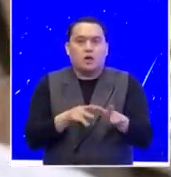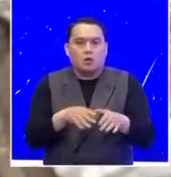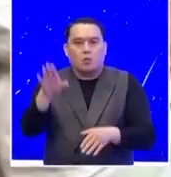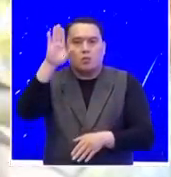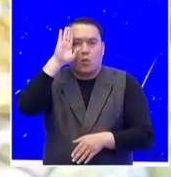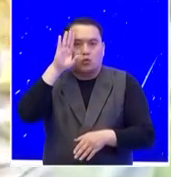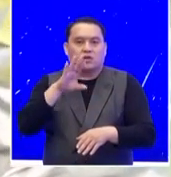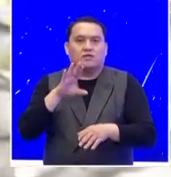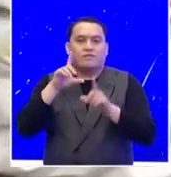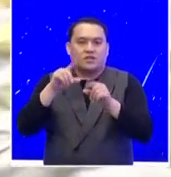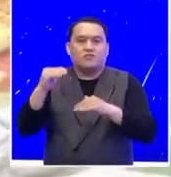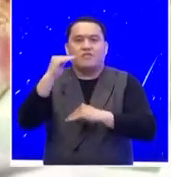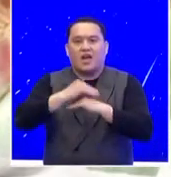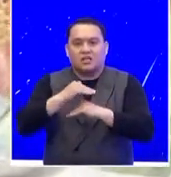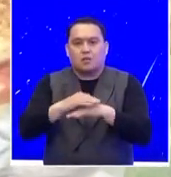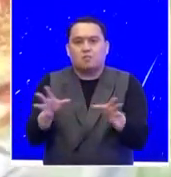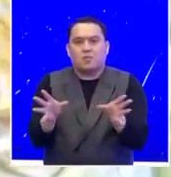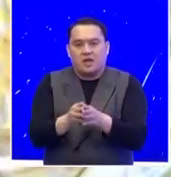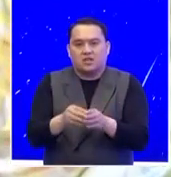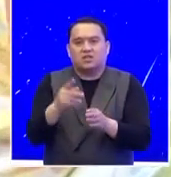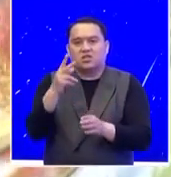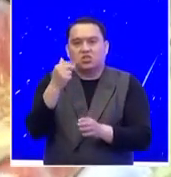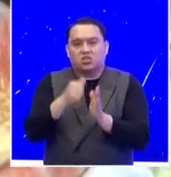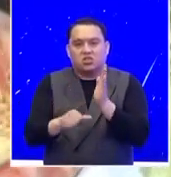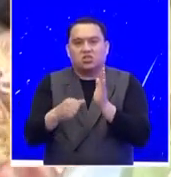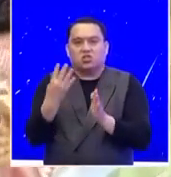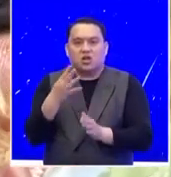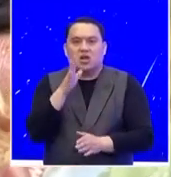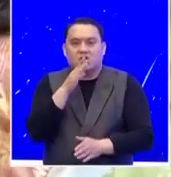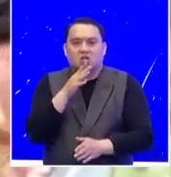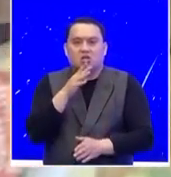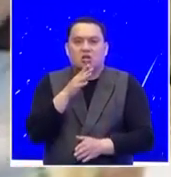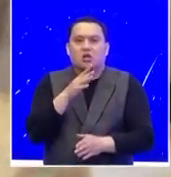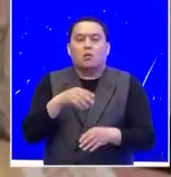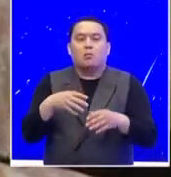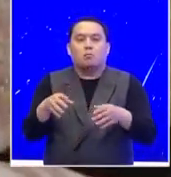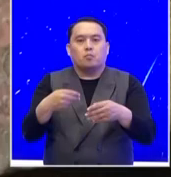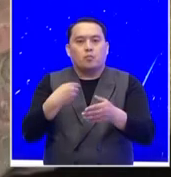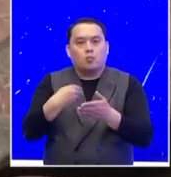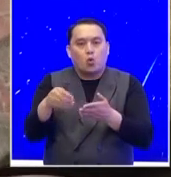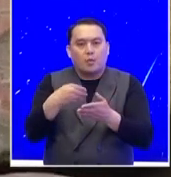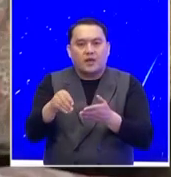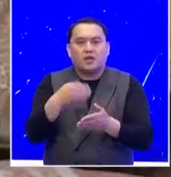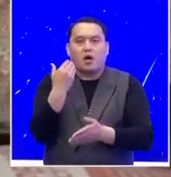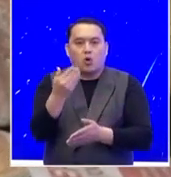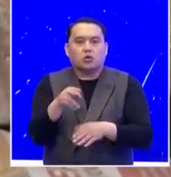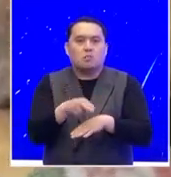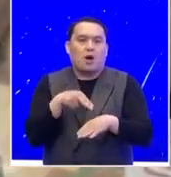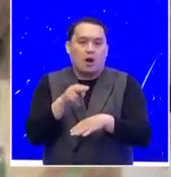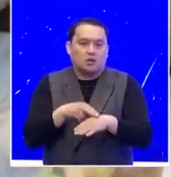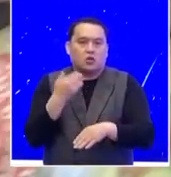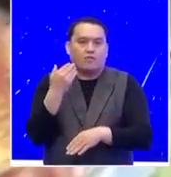подозреваемые мужчины выезжали вечером. Вместе с ними задержана и 64-летняя скупщица краденого. Как выяснили